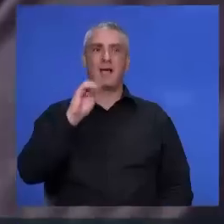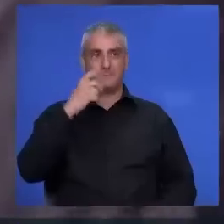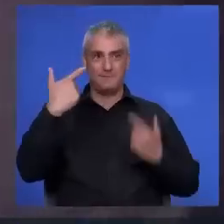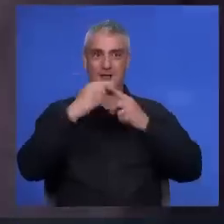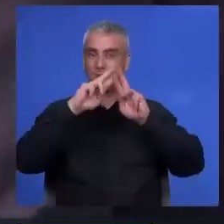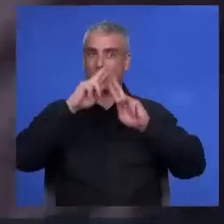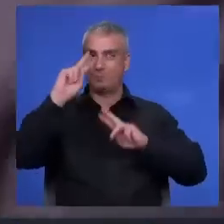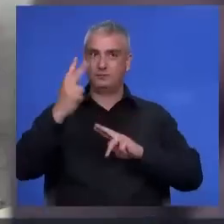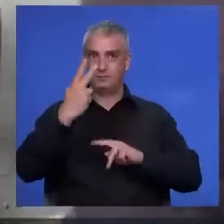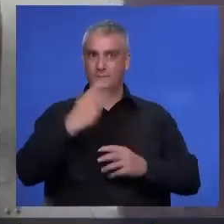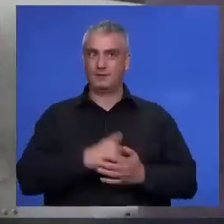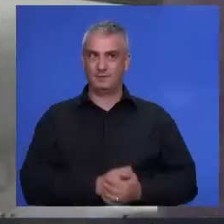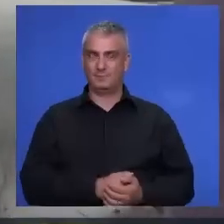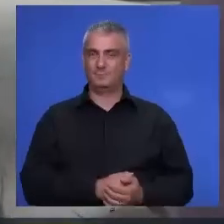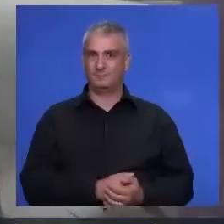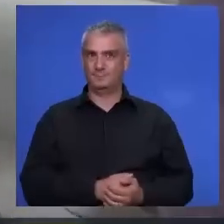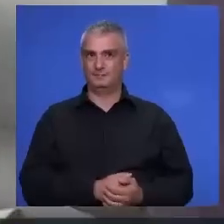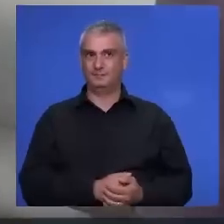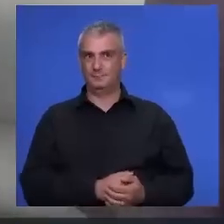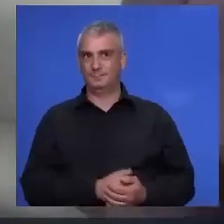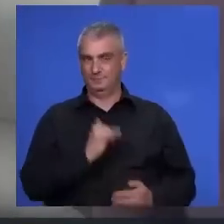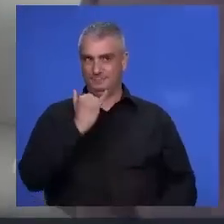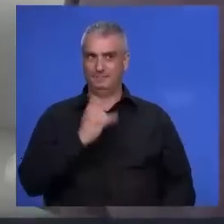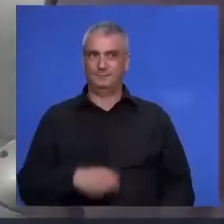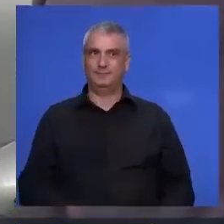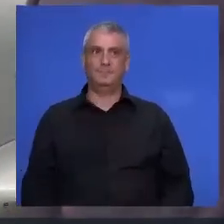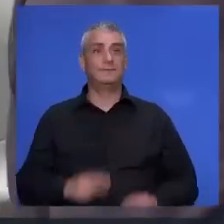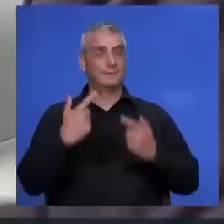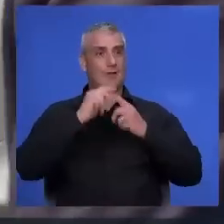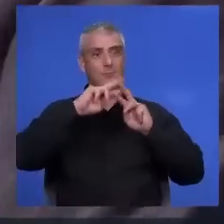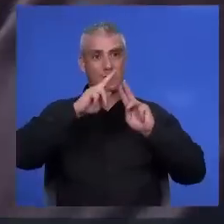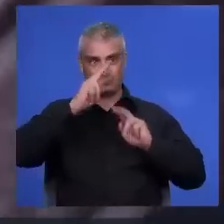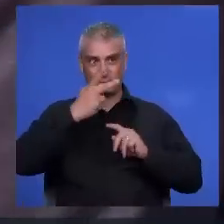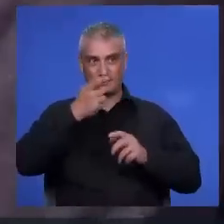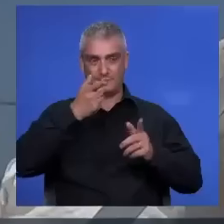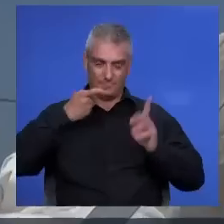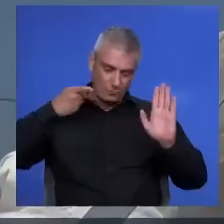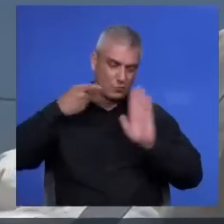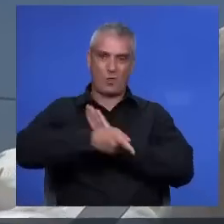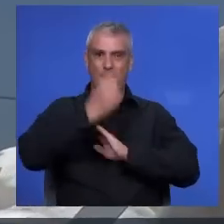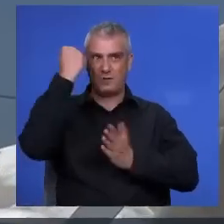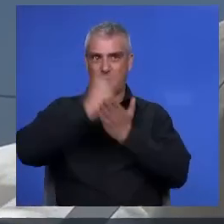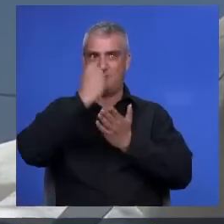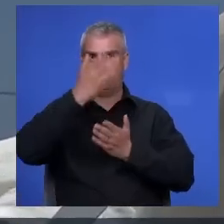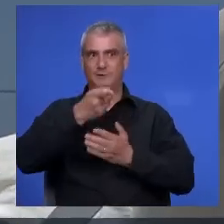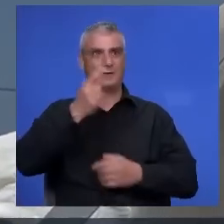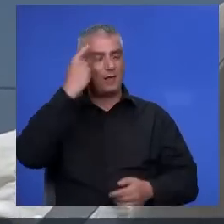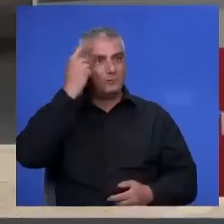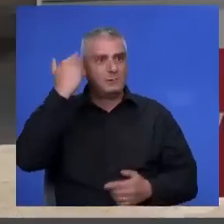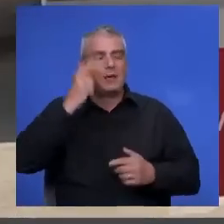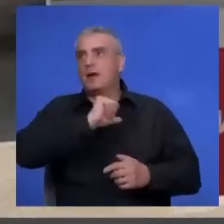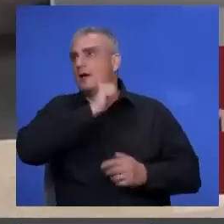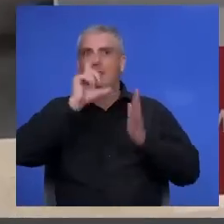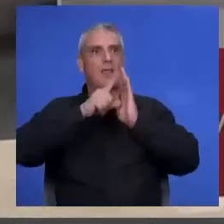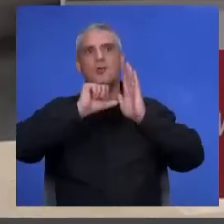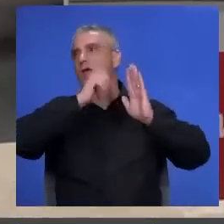העולם השני. מלחמת העולם. עבד, כן. Second World War. Second World War, basically torpedo bomber. You think this was the forefront